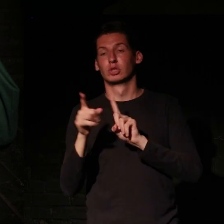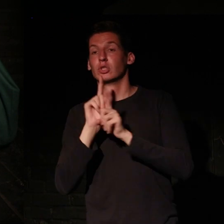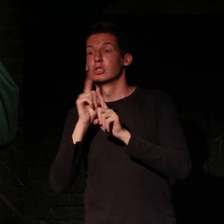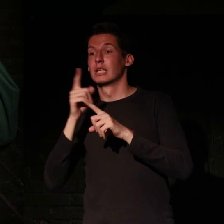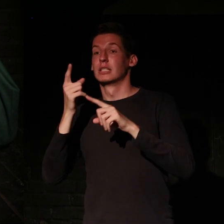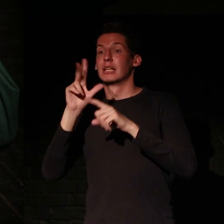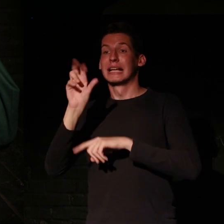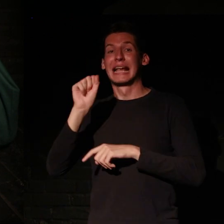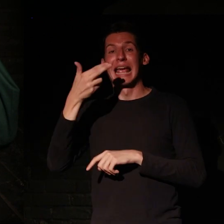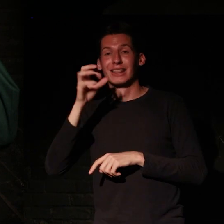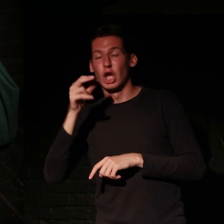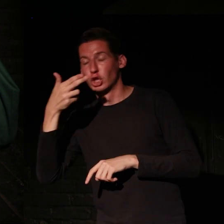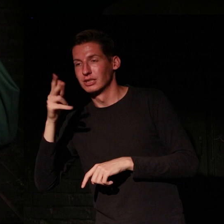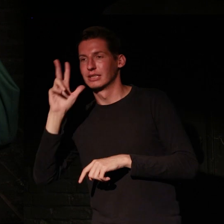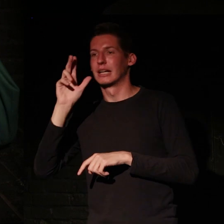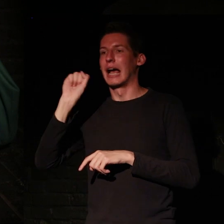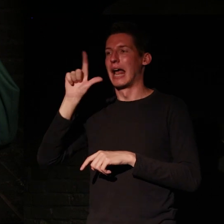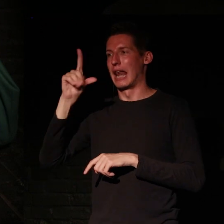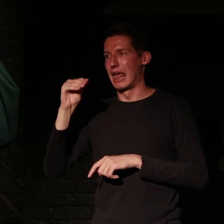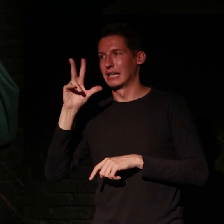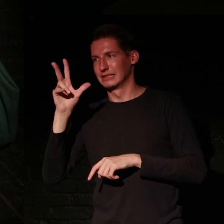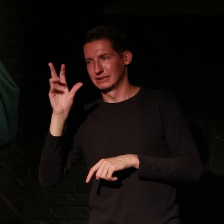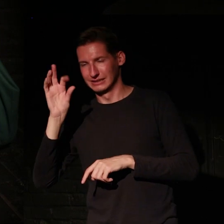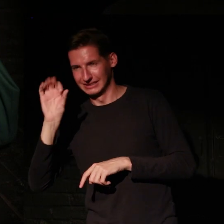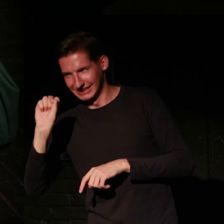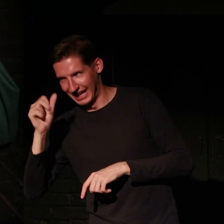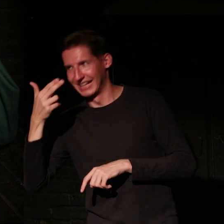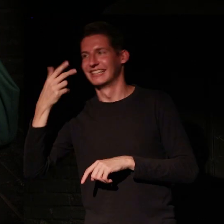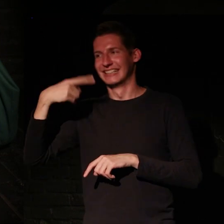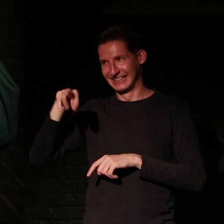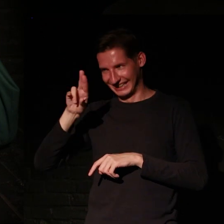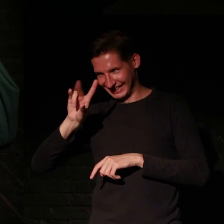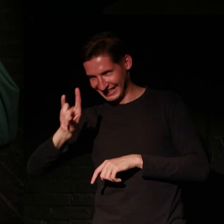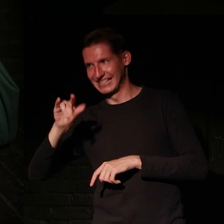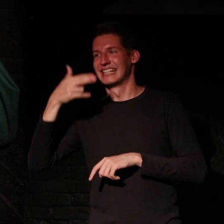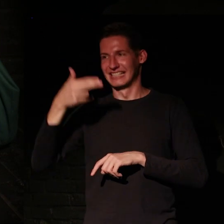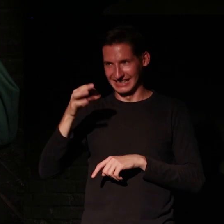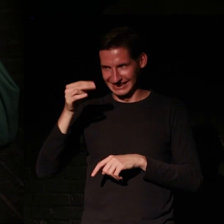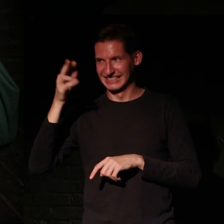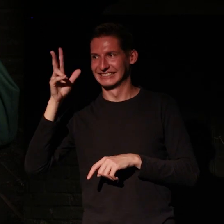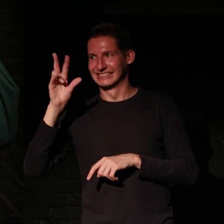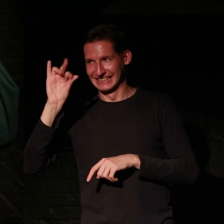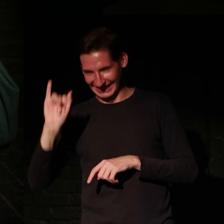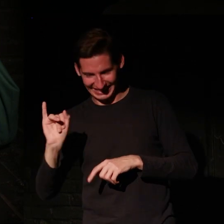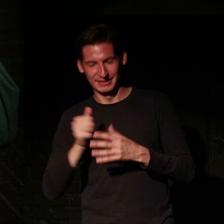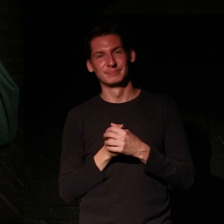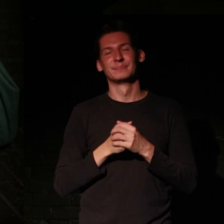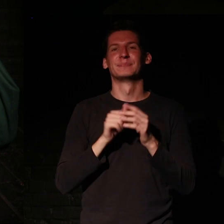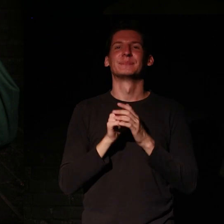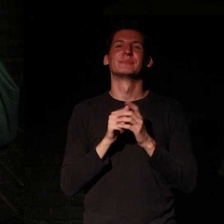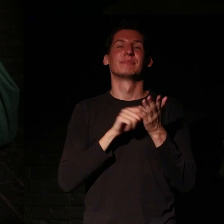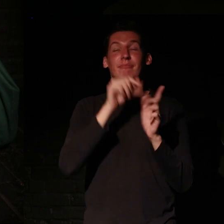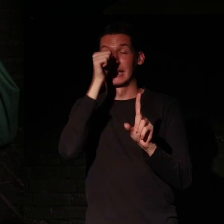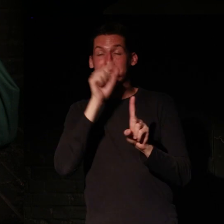kanon aleksandryjski. I tutaj właśnie tę liczbę